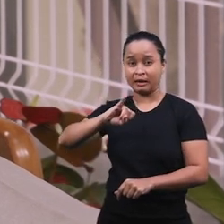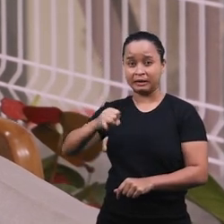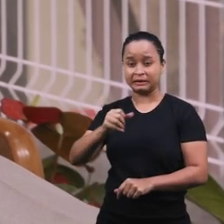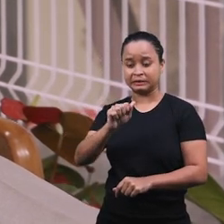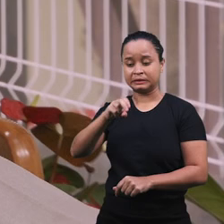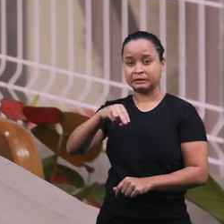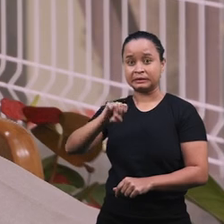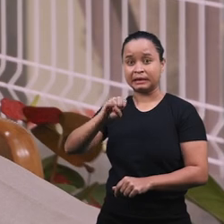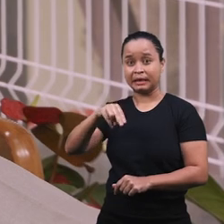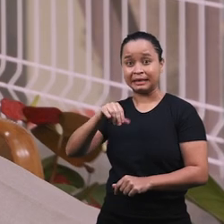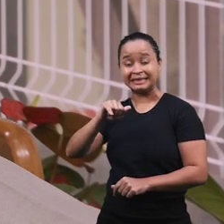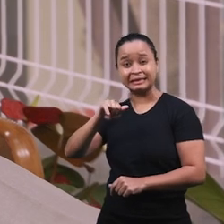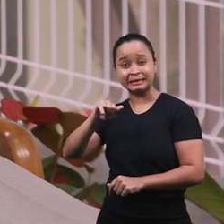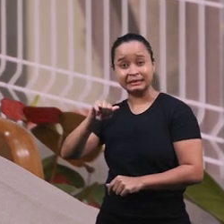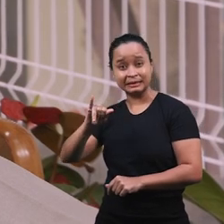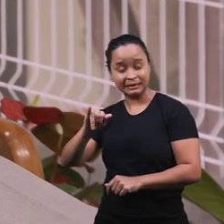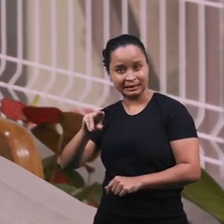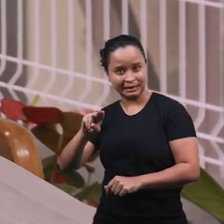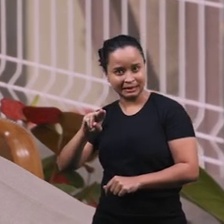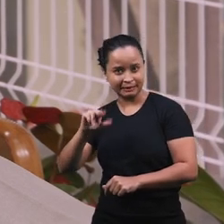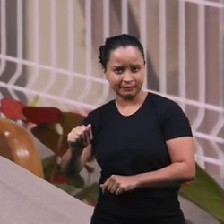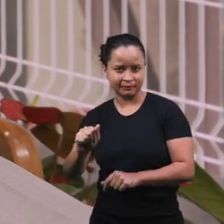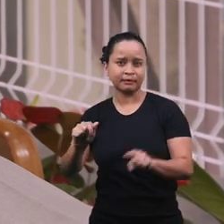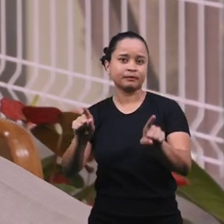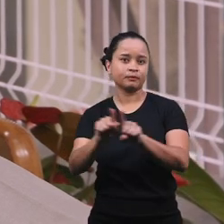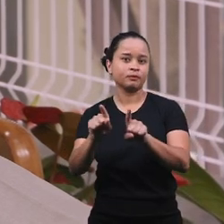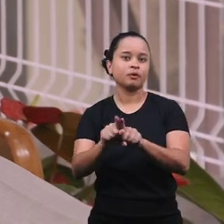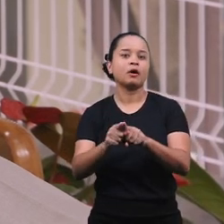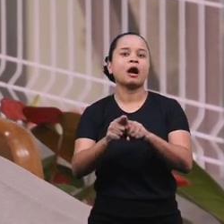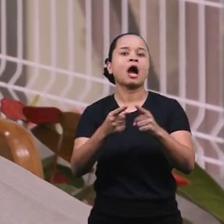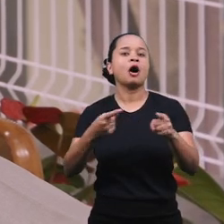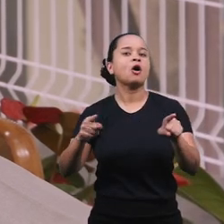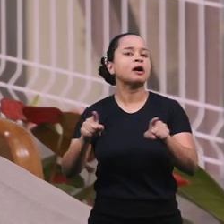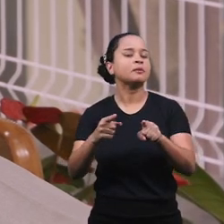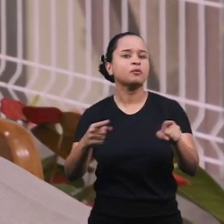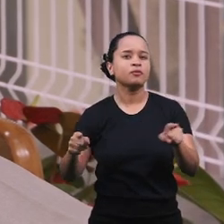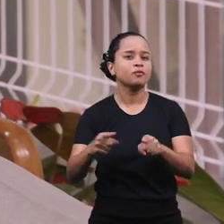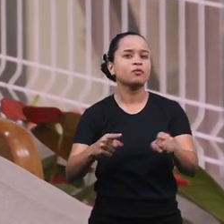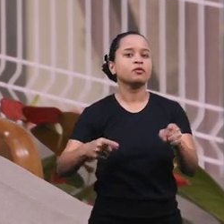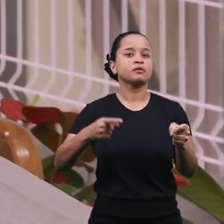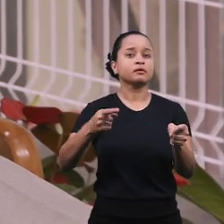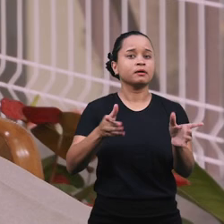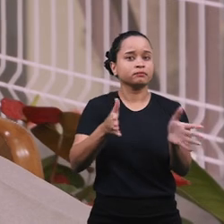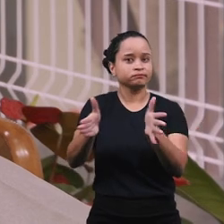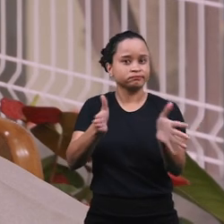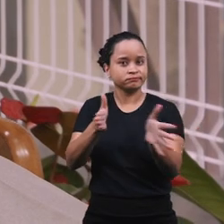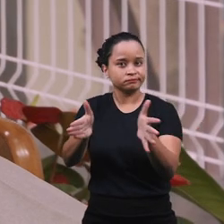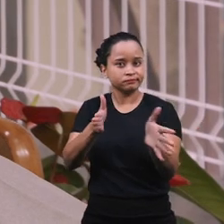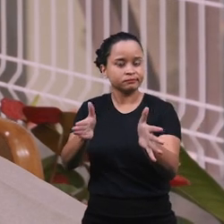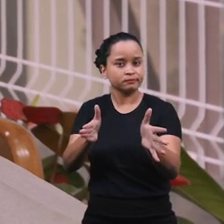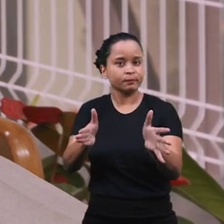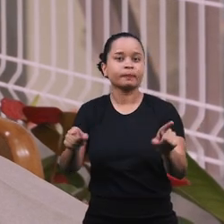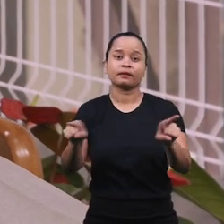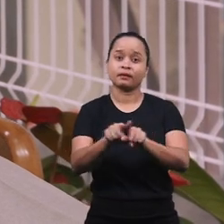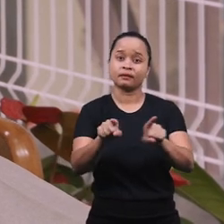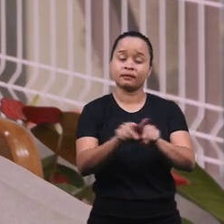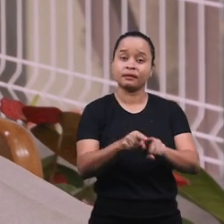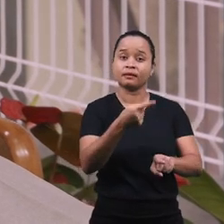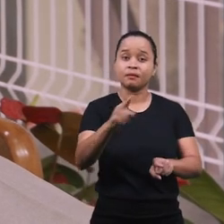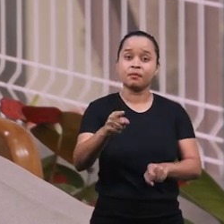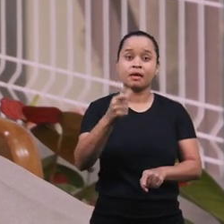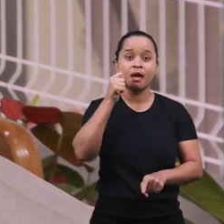approfondir l'enseignement de la musique. Et la docteure Amine va aborder la thématique des personnes avec des visions